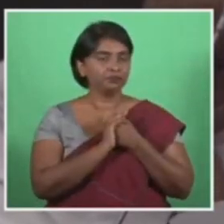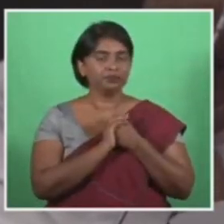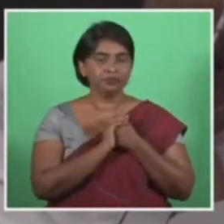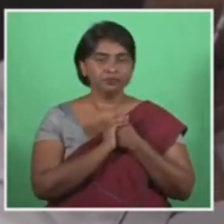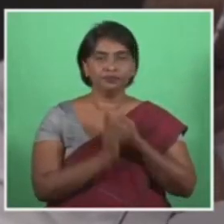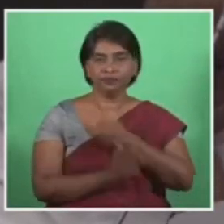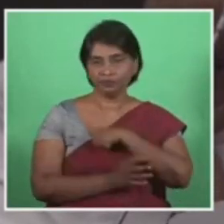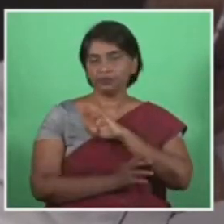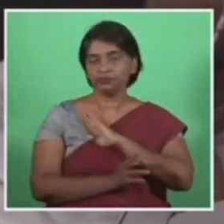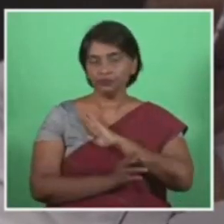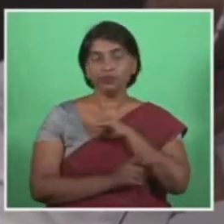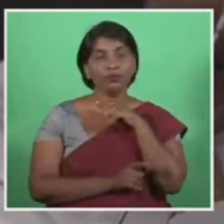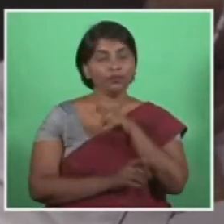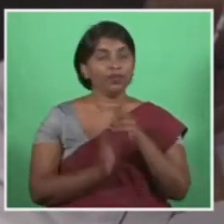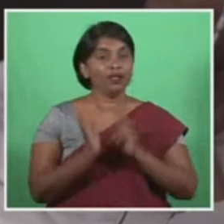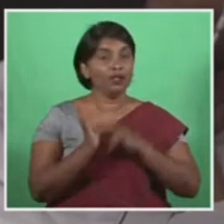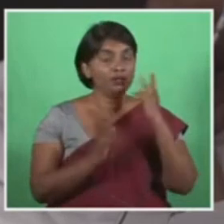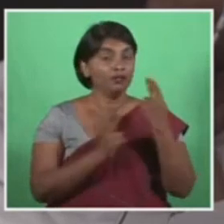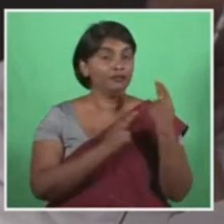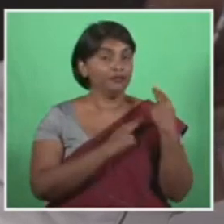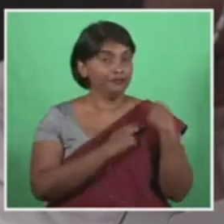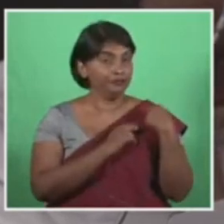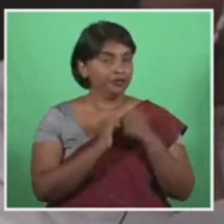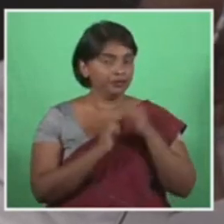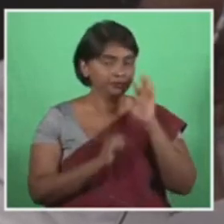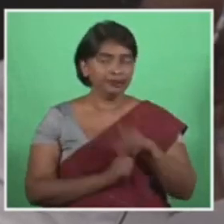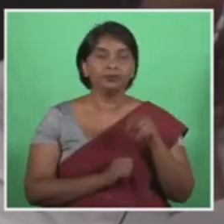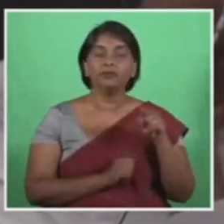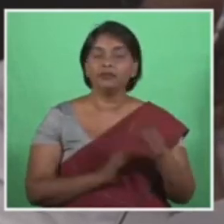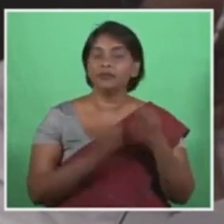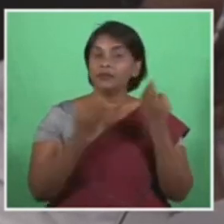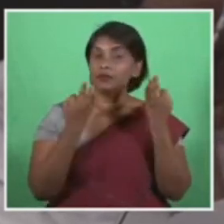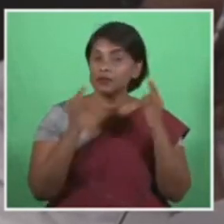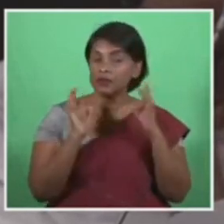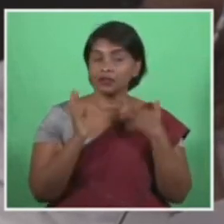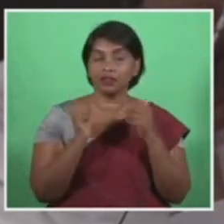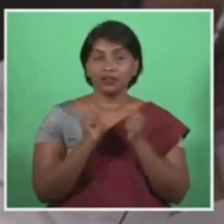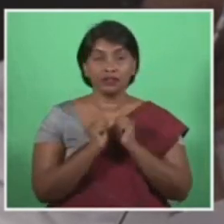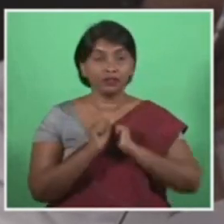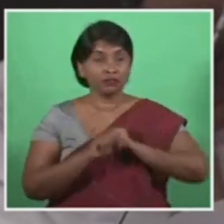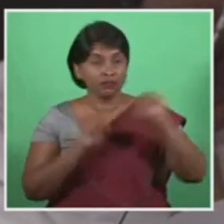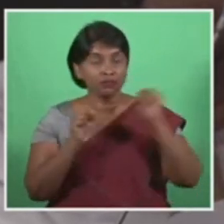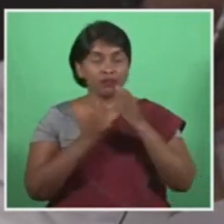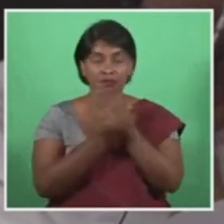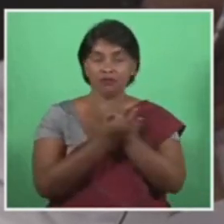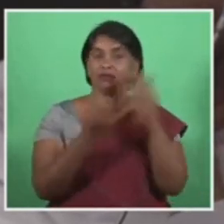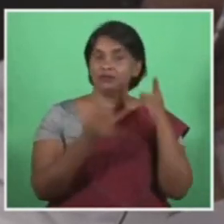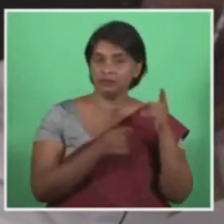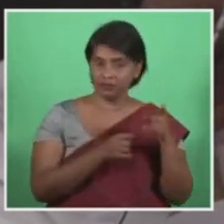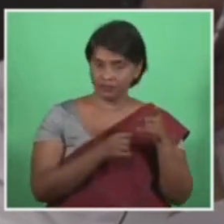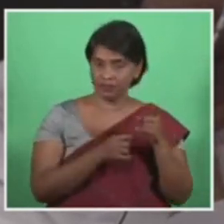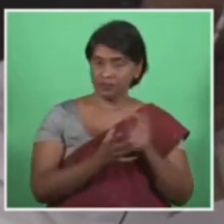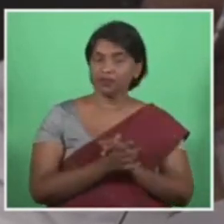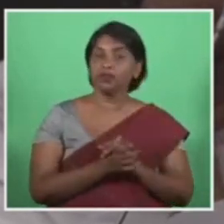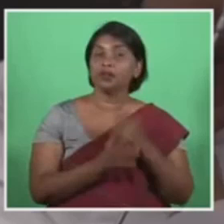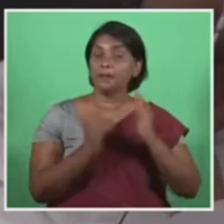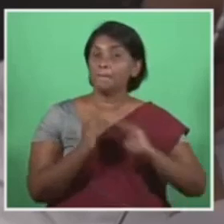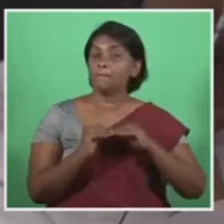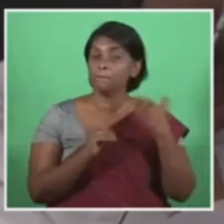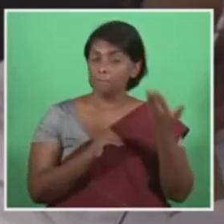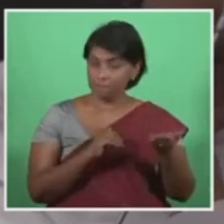වහන්සේ ඒ ජාතික යුතුකම තමයි නිදහස් සටන උපවත් කරේ ඉන්